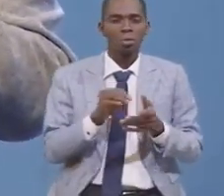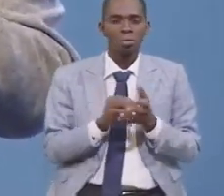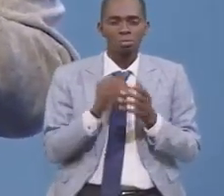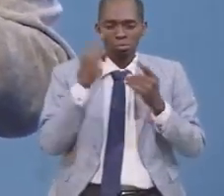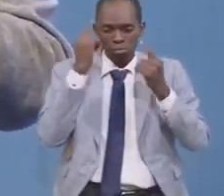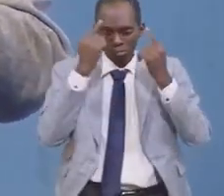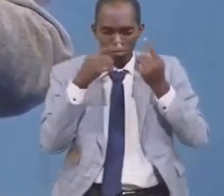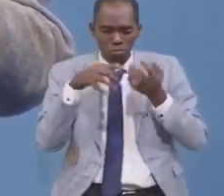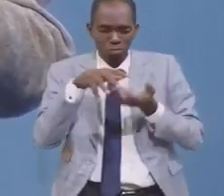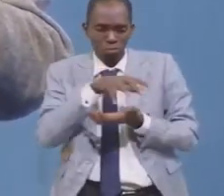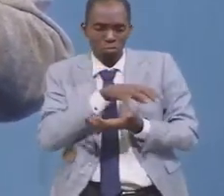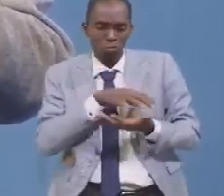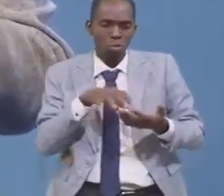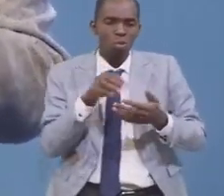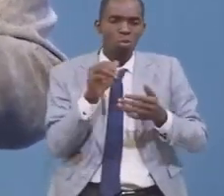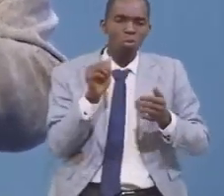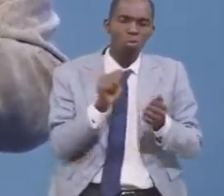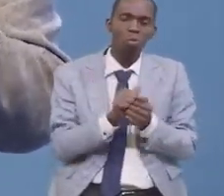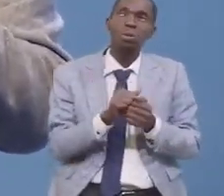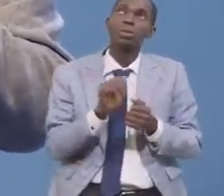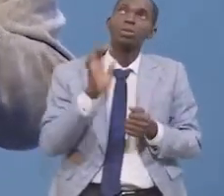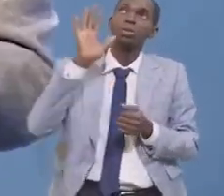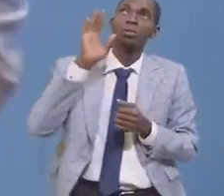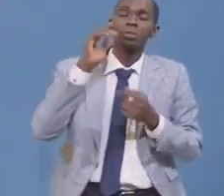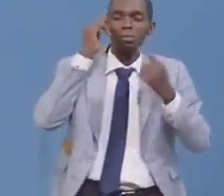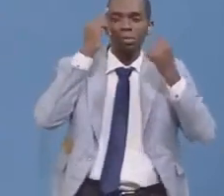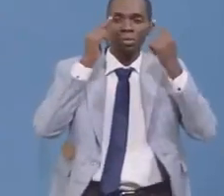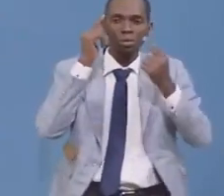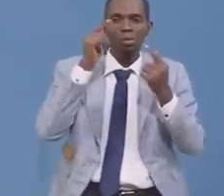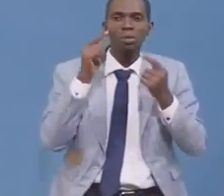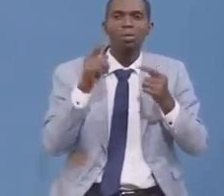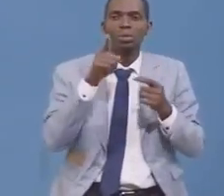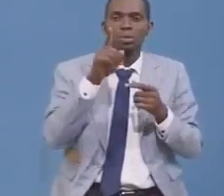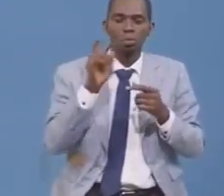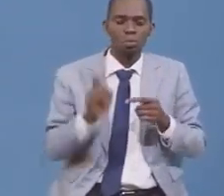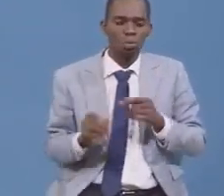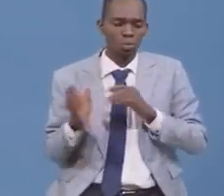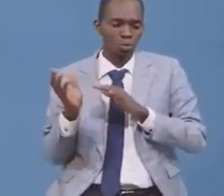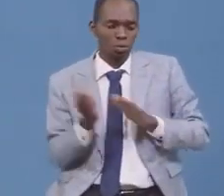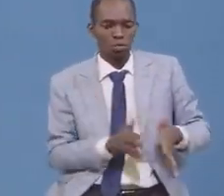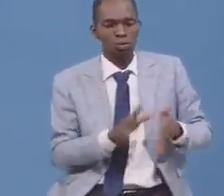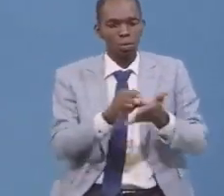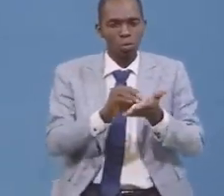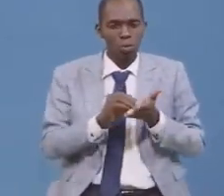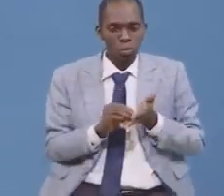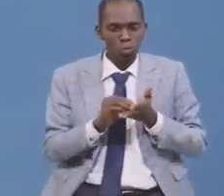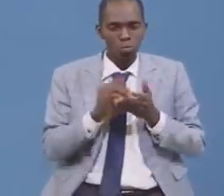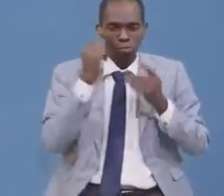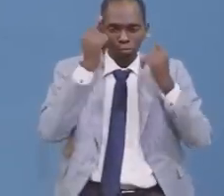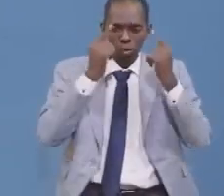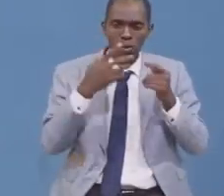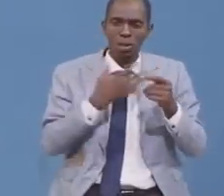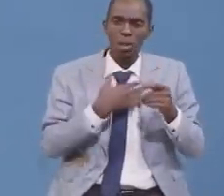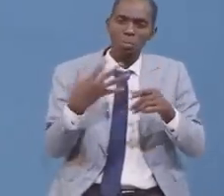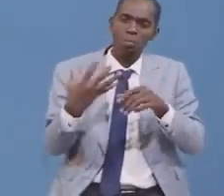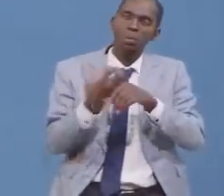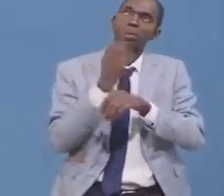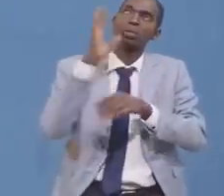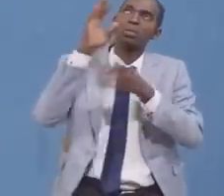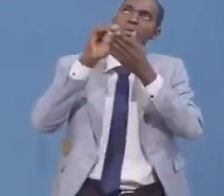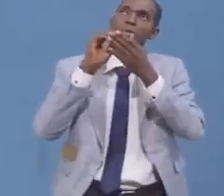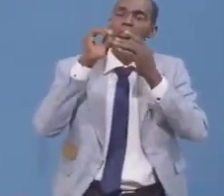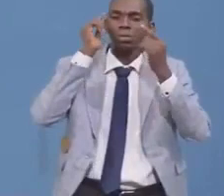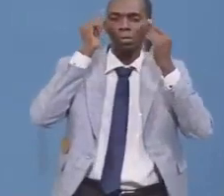with his thought, you drop your thought, you take his thought. మీ ఆలోచన ఎప్పుడైనా ఆయన